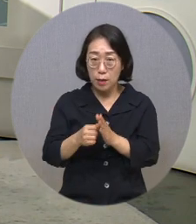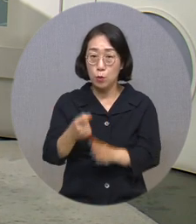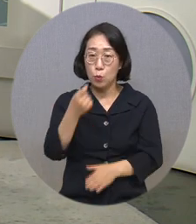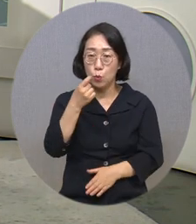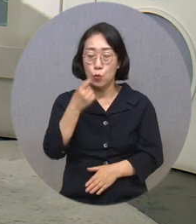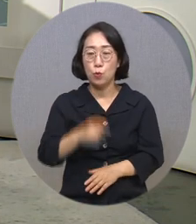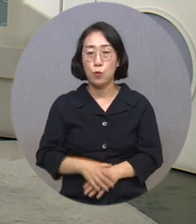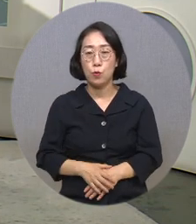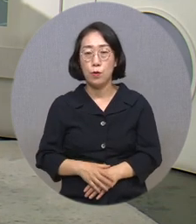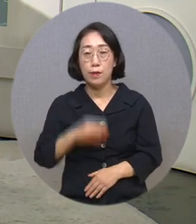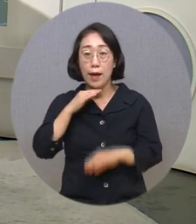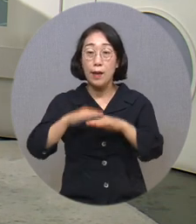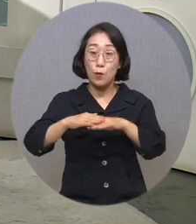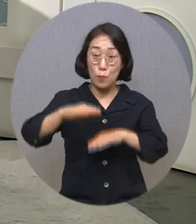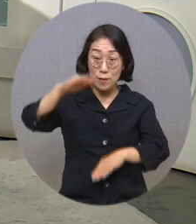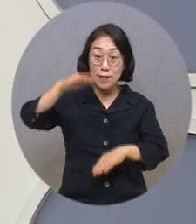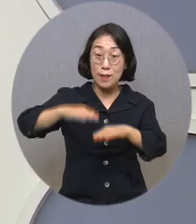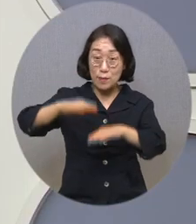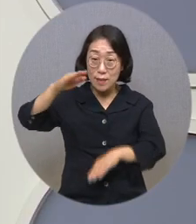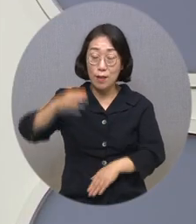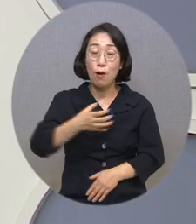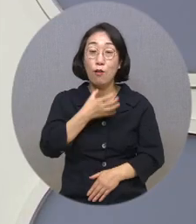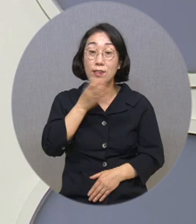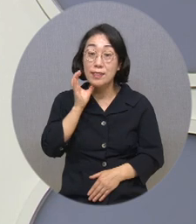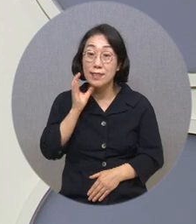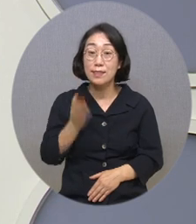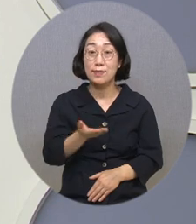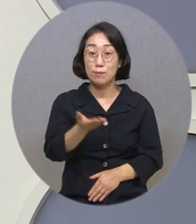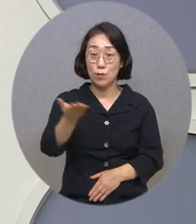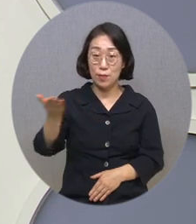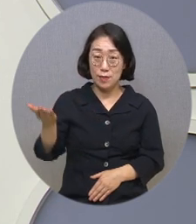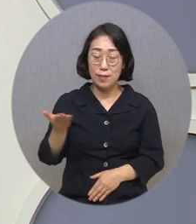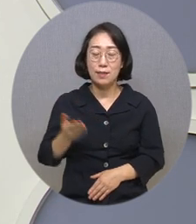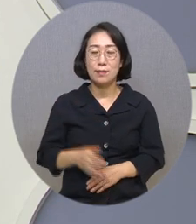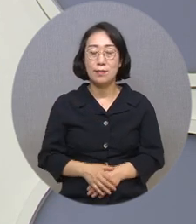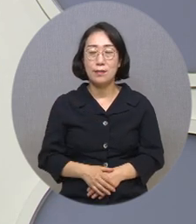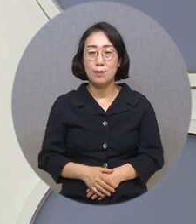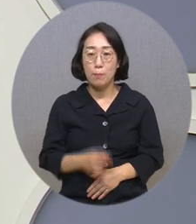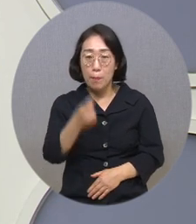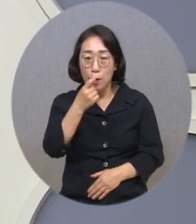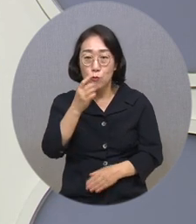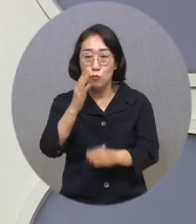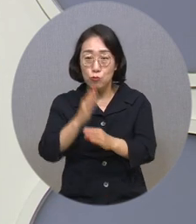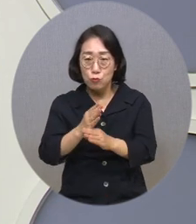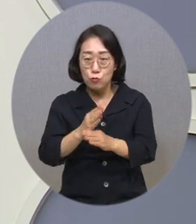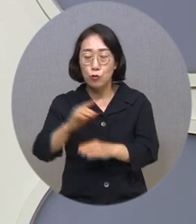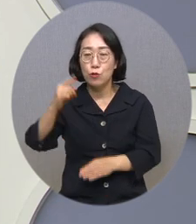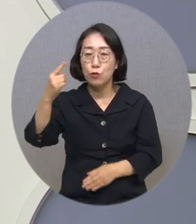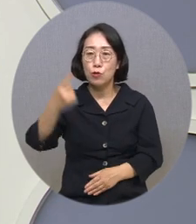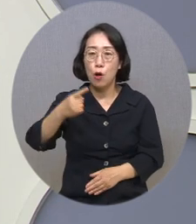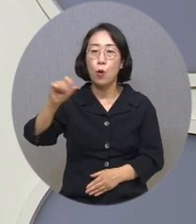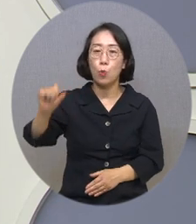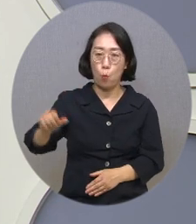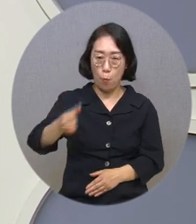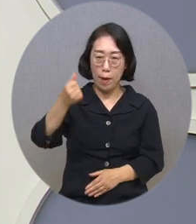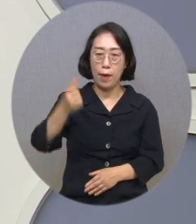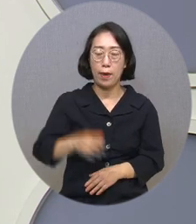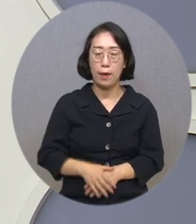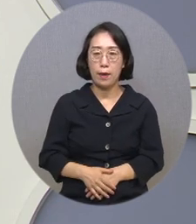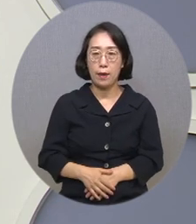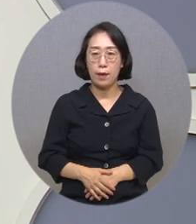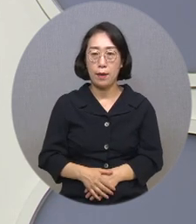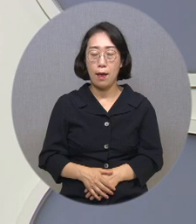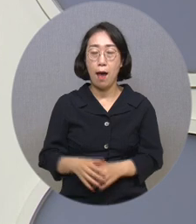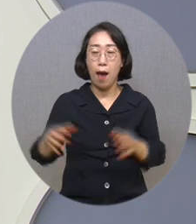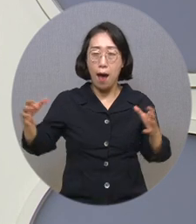이제 연세 드신 이제 우리 어르신들 또 이런 분들이 한 1,500명 정도 단기 과정 이렇게 해서